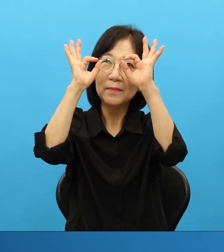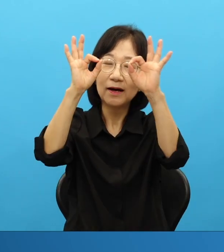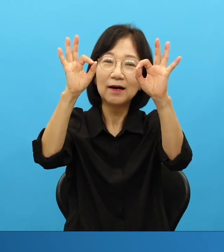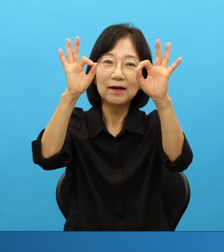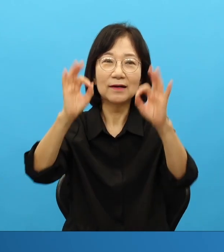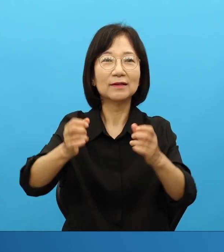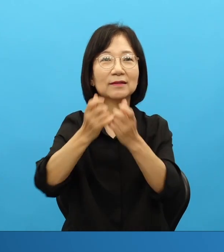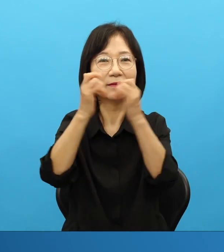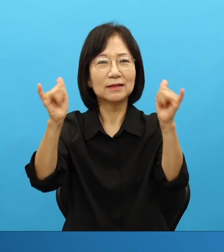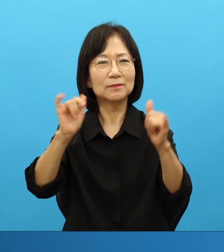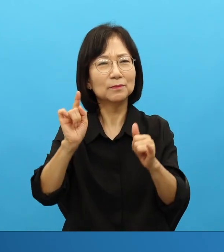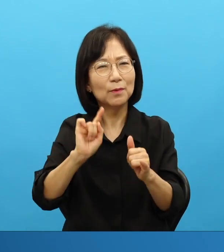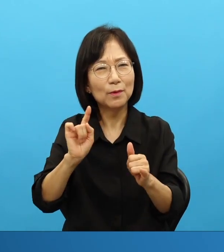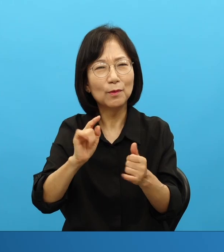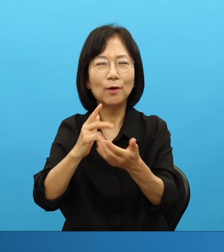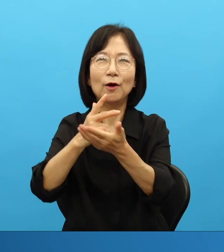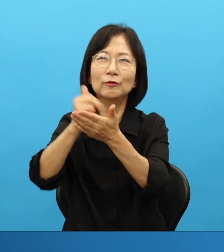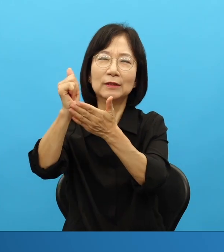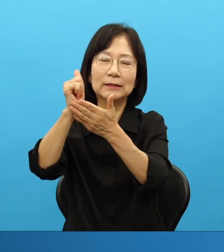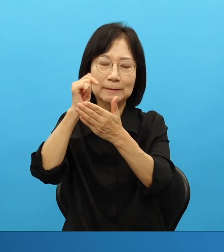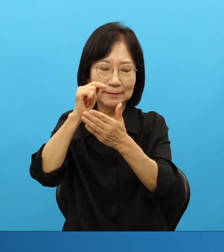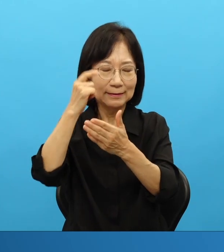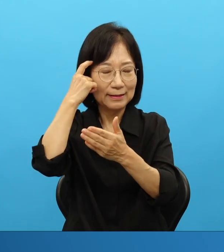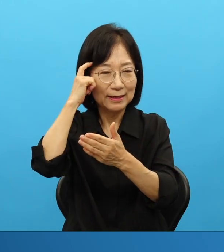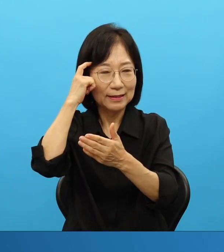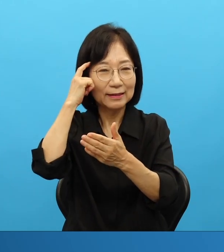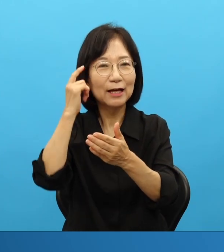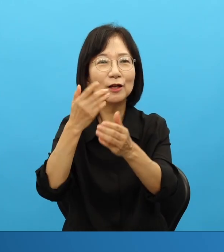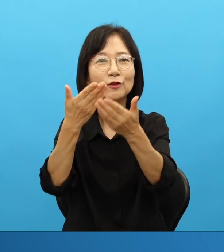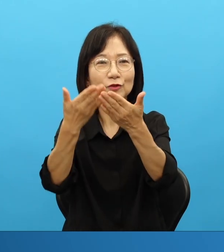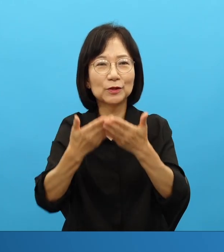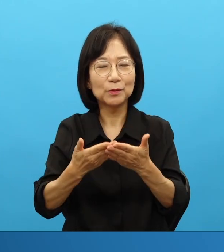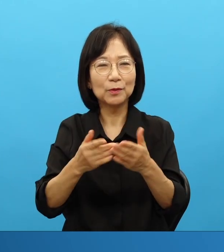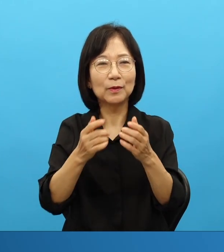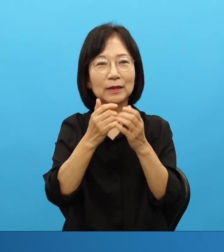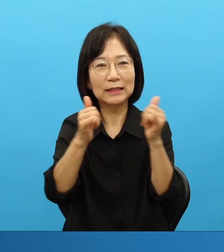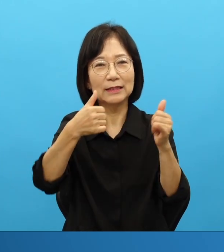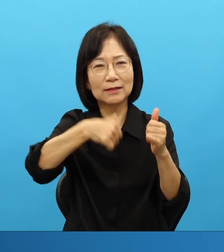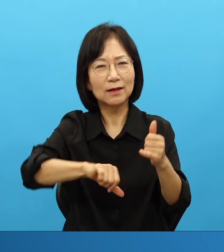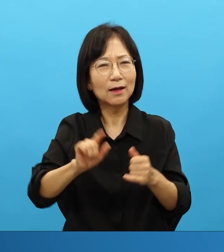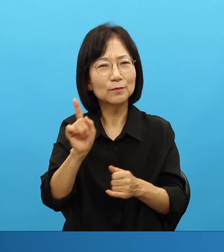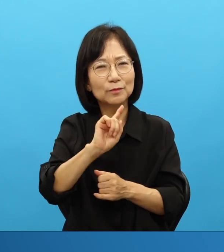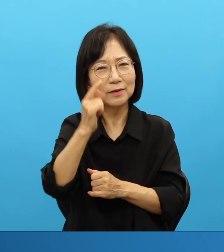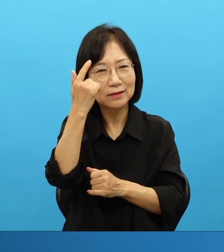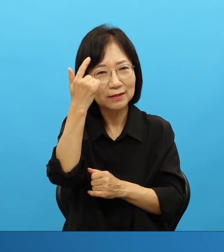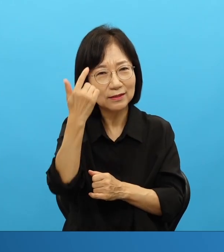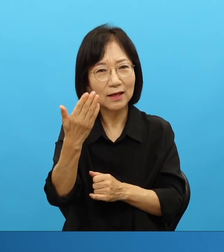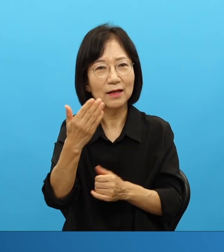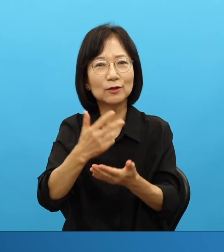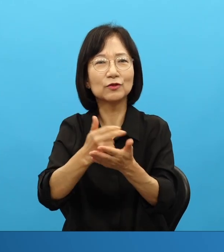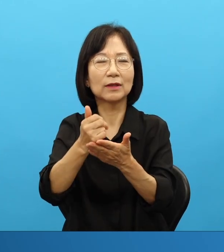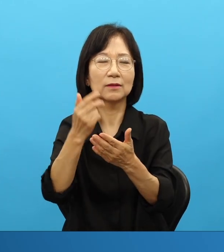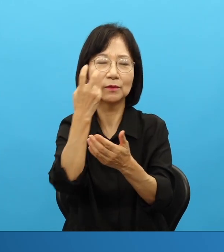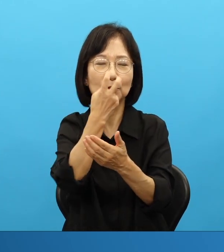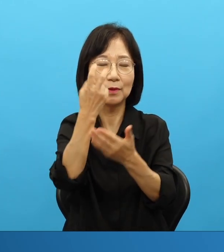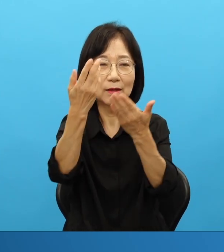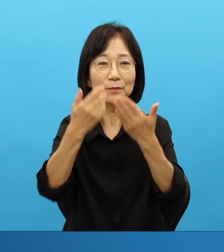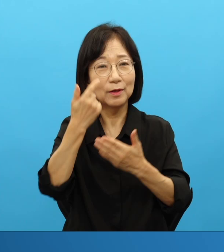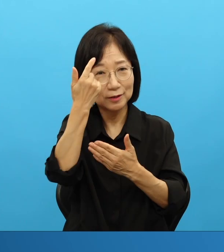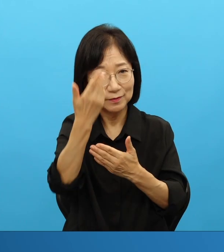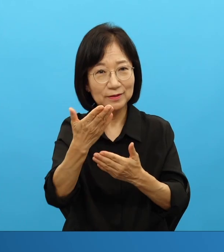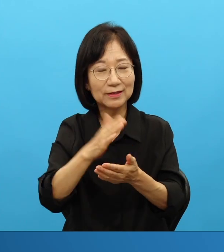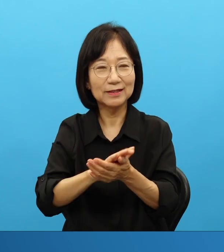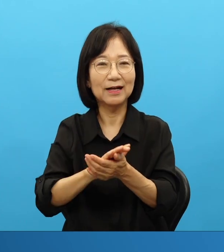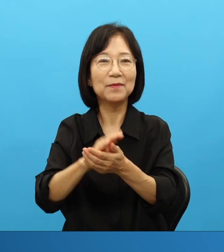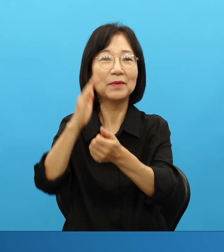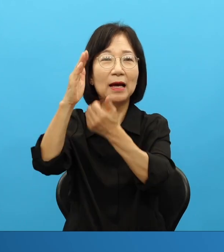사람이 무엇이기에 주께서 그를 생각하시며 인자가 무엇이기에 주께서 주께서 그를 돌보시나이까. 그를